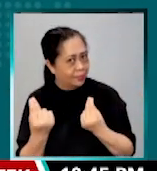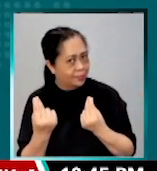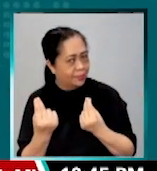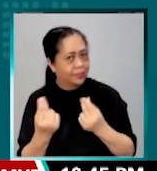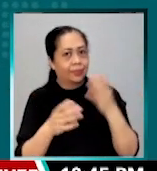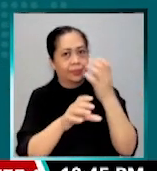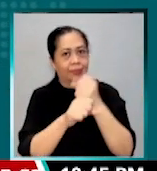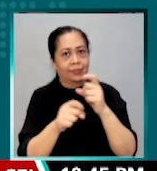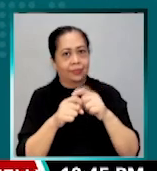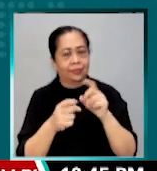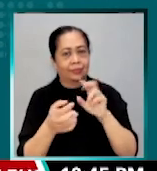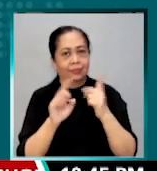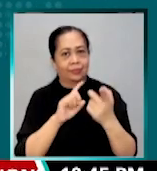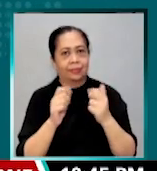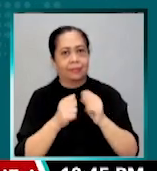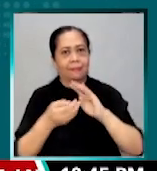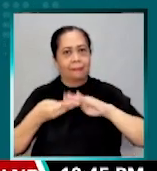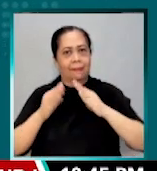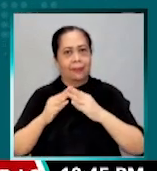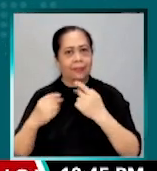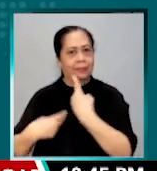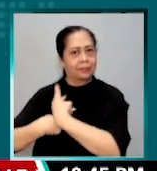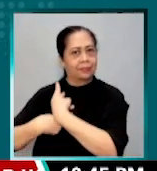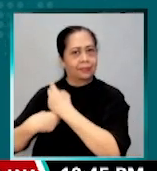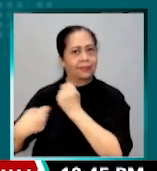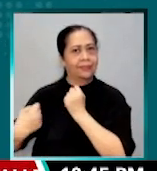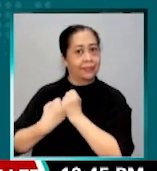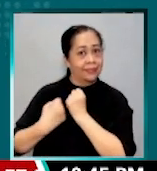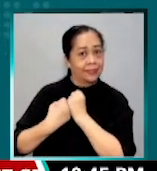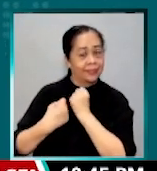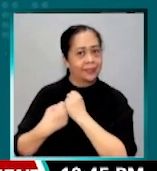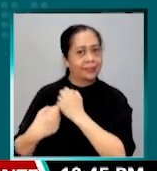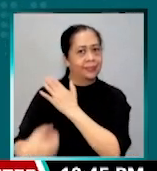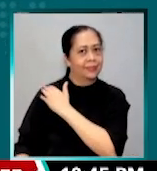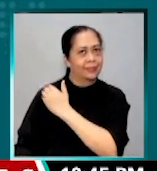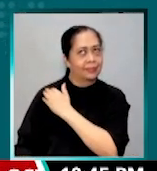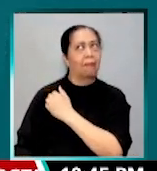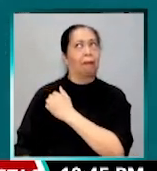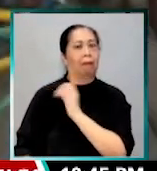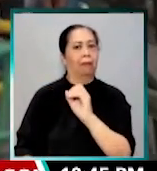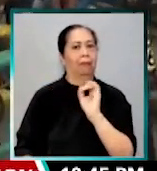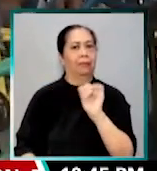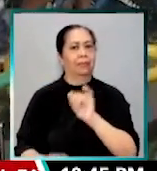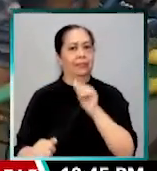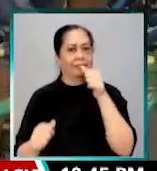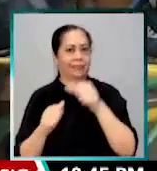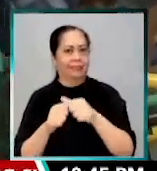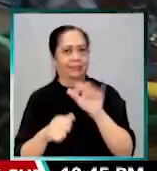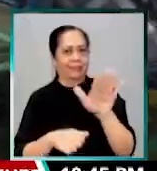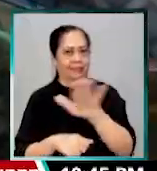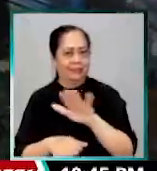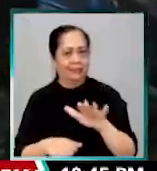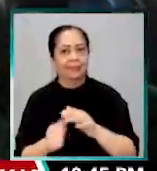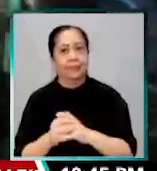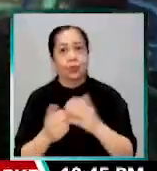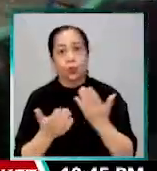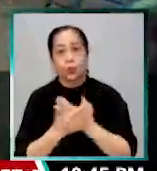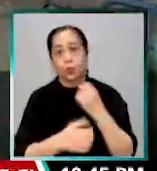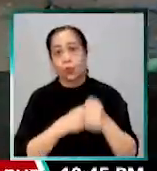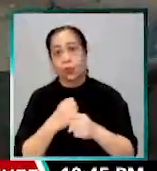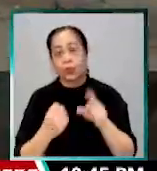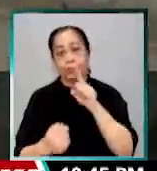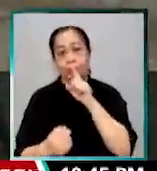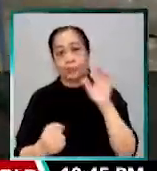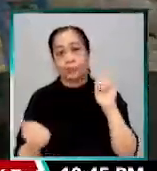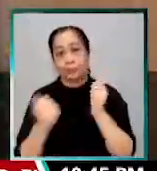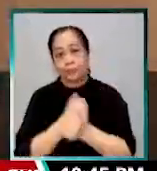ng resolution buddy na magiging kaagapay mo at magpapaalala sa iyo ng mga resolution mo. Bukod sa mga New Year's resolution, may